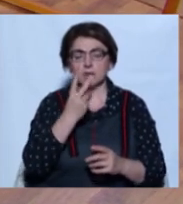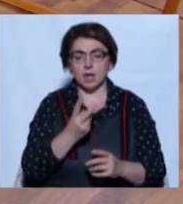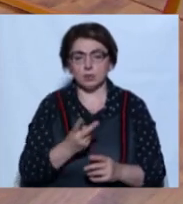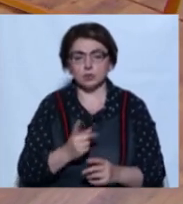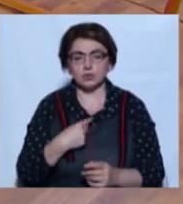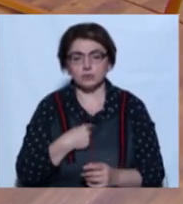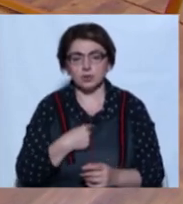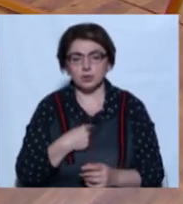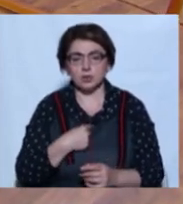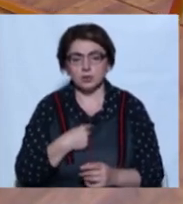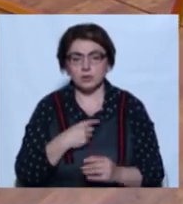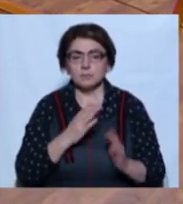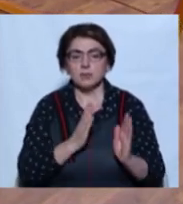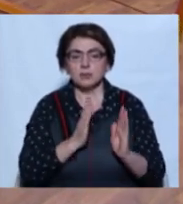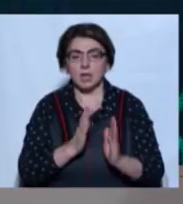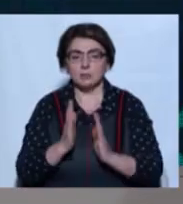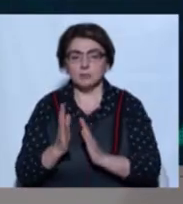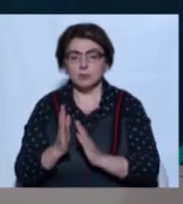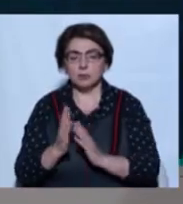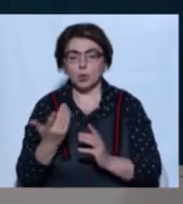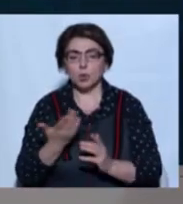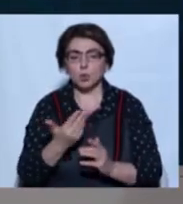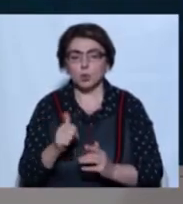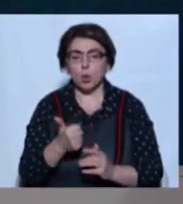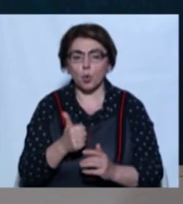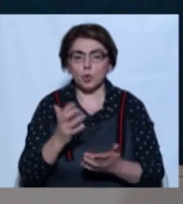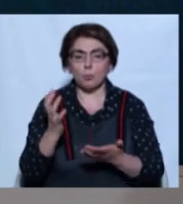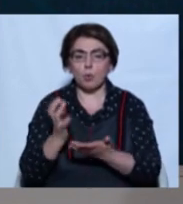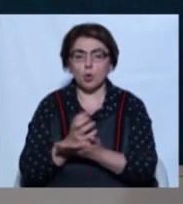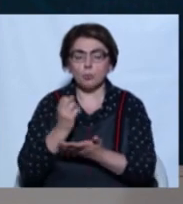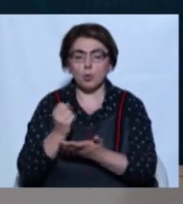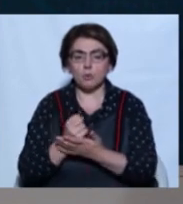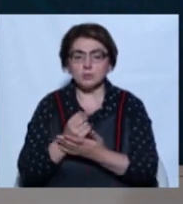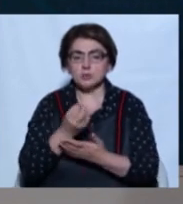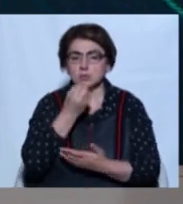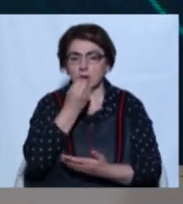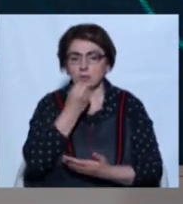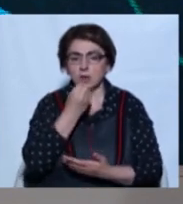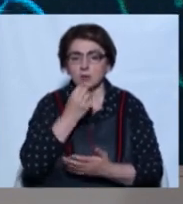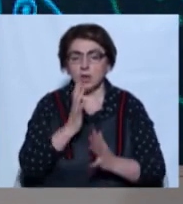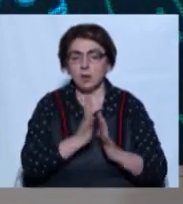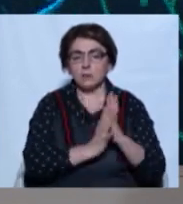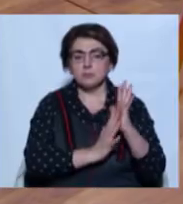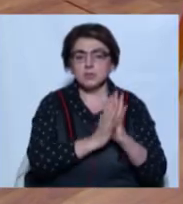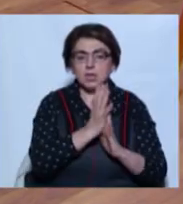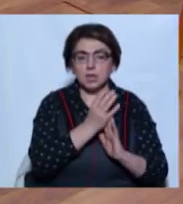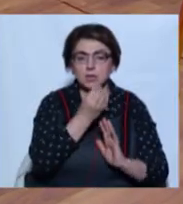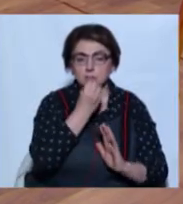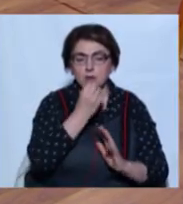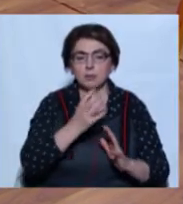განვიხილოთ ჩვენ თანმიმდევრულად, როგორ მოიპოვებენ მაგალითად საკვებს მცენარის ჭამელი